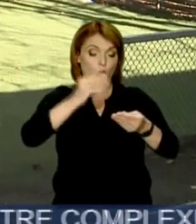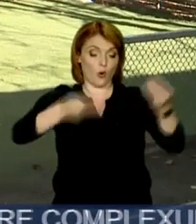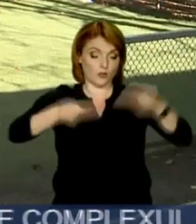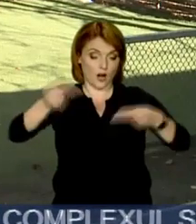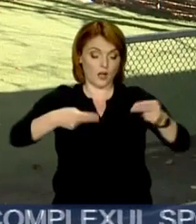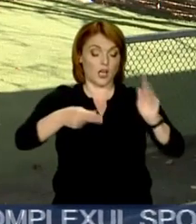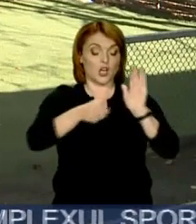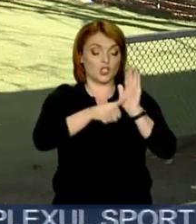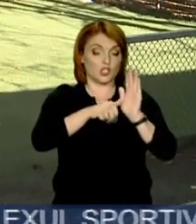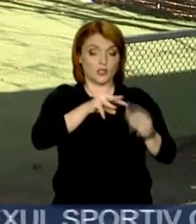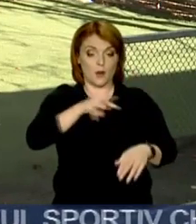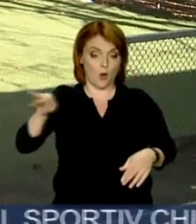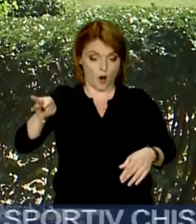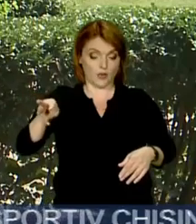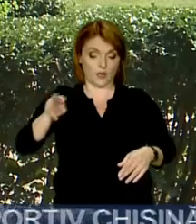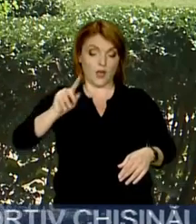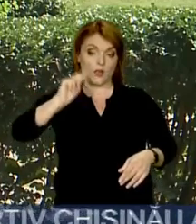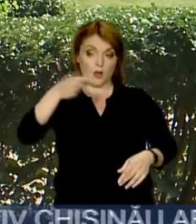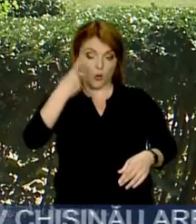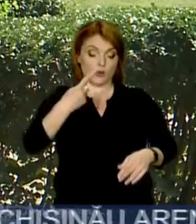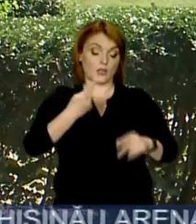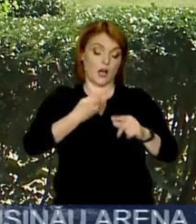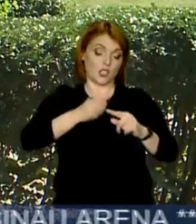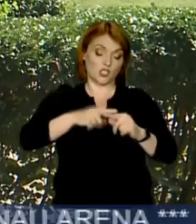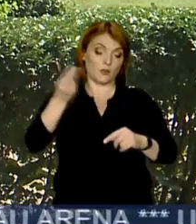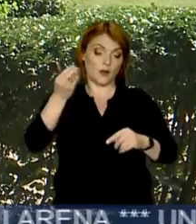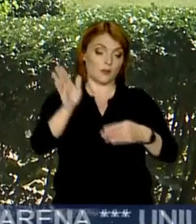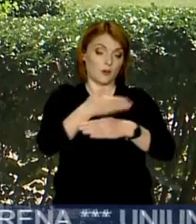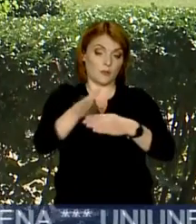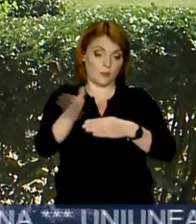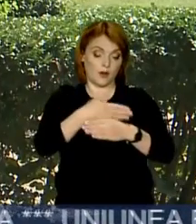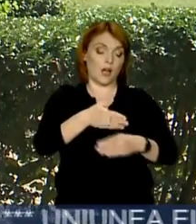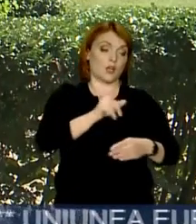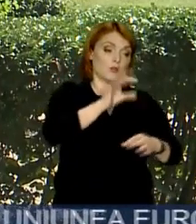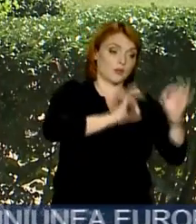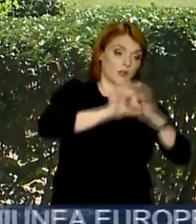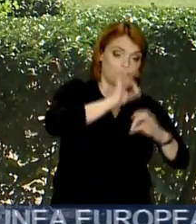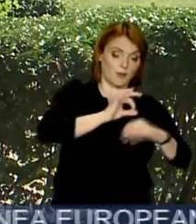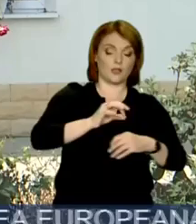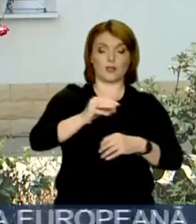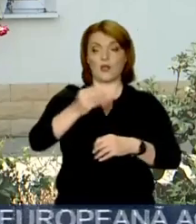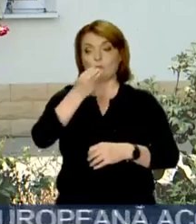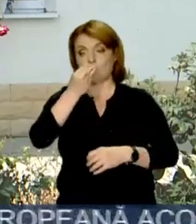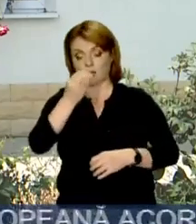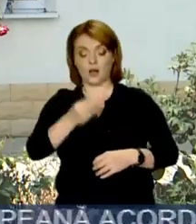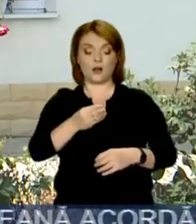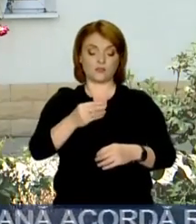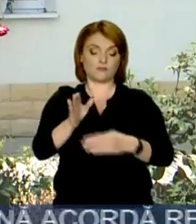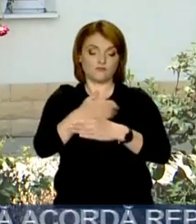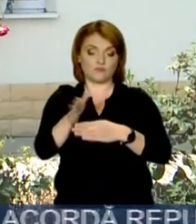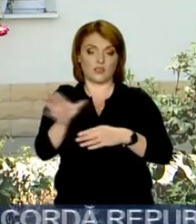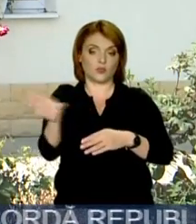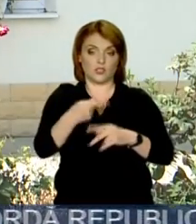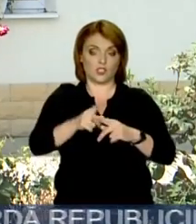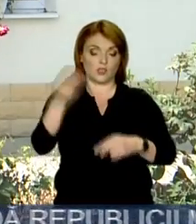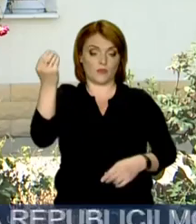75% care le oprim din asta. Și se repartizează, care pentru medicamente, care pentru produse alimentare. La azilul de bătrâni